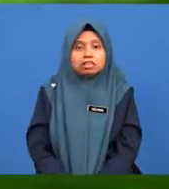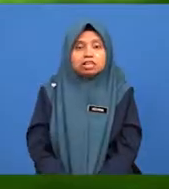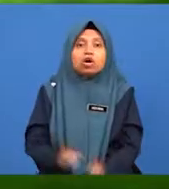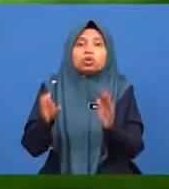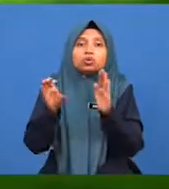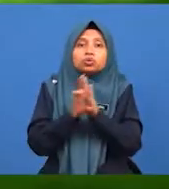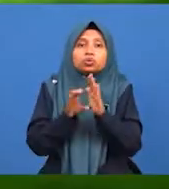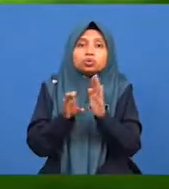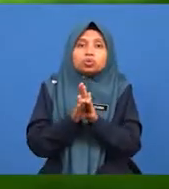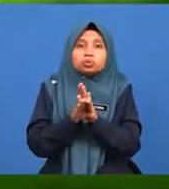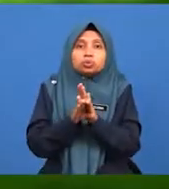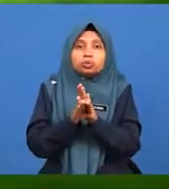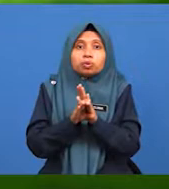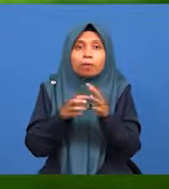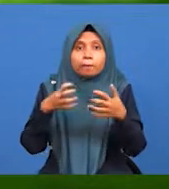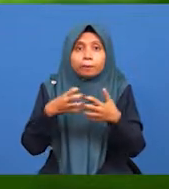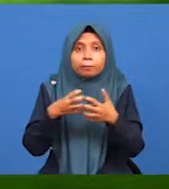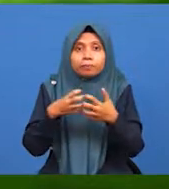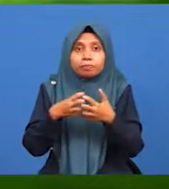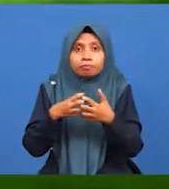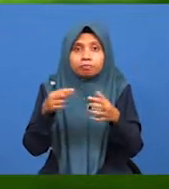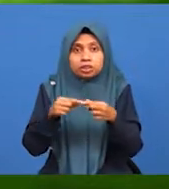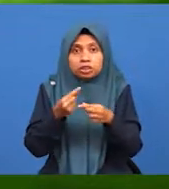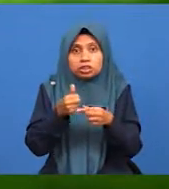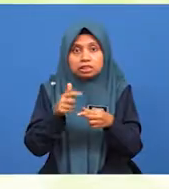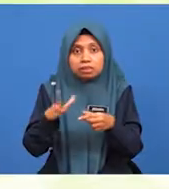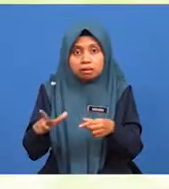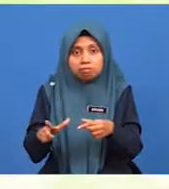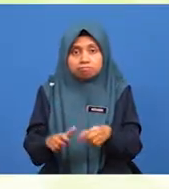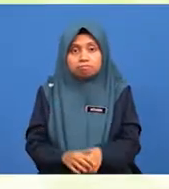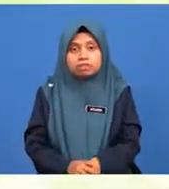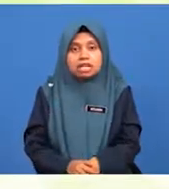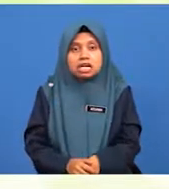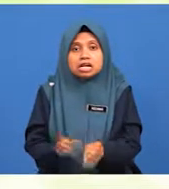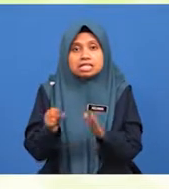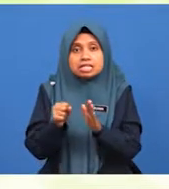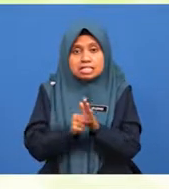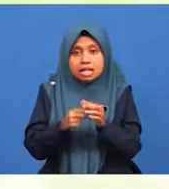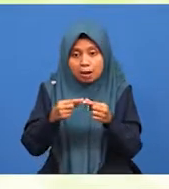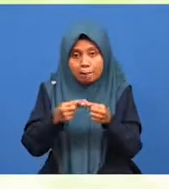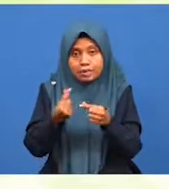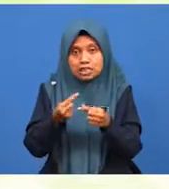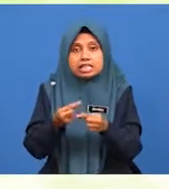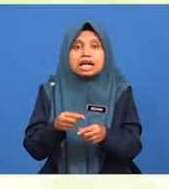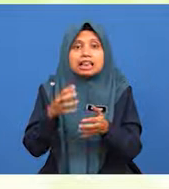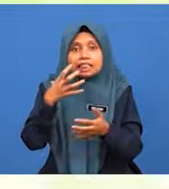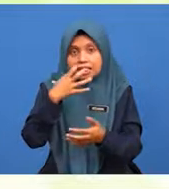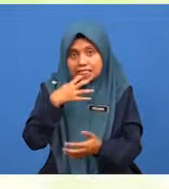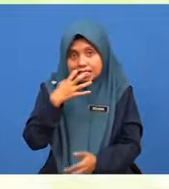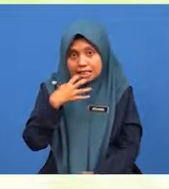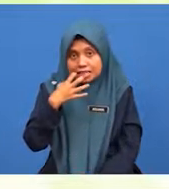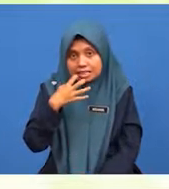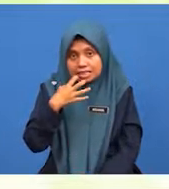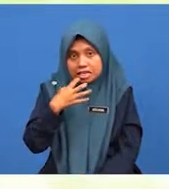Contoh-contoh penggunaan penjodoh bilangan biji ialah sebiji nanas.